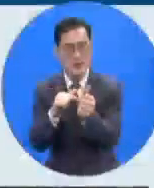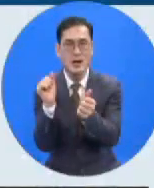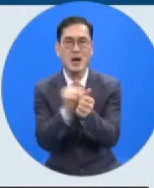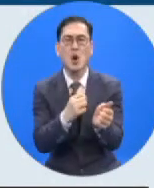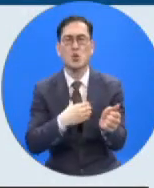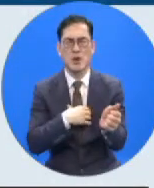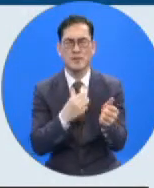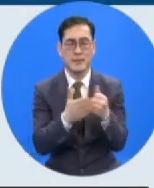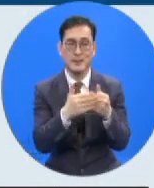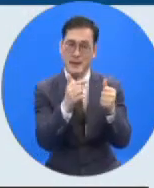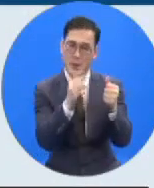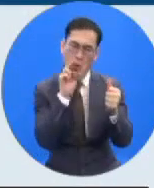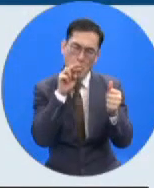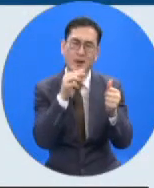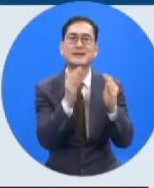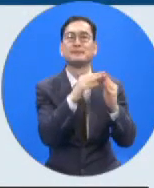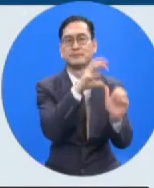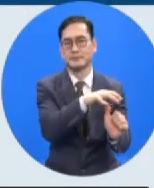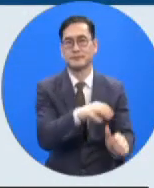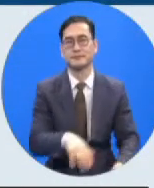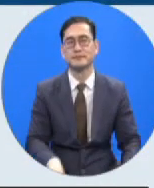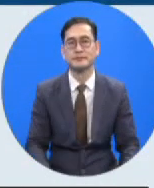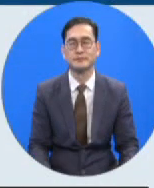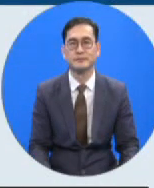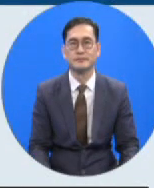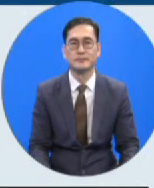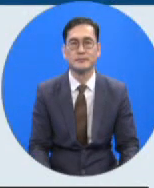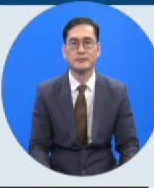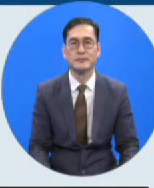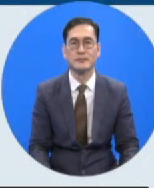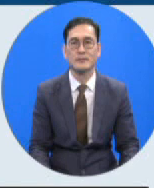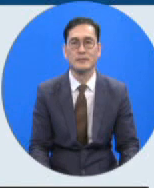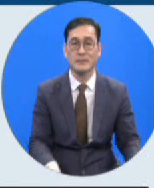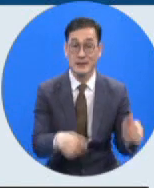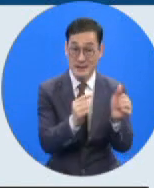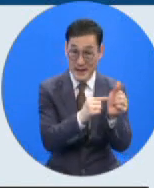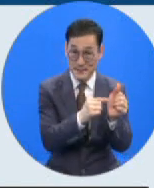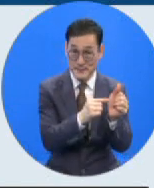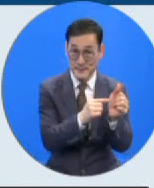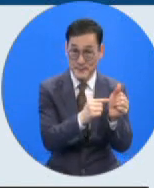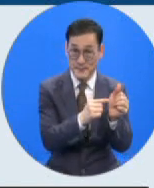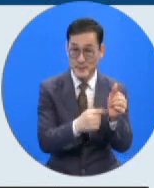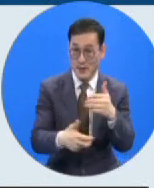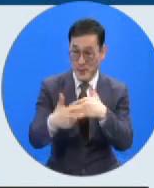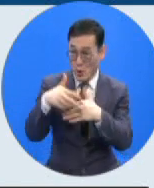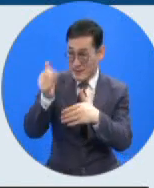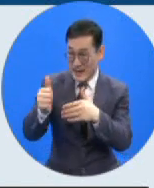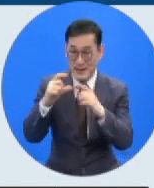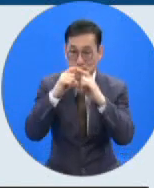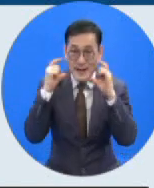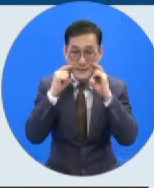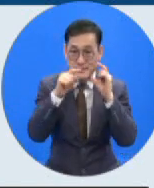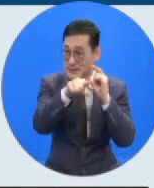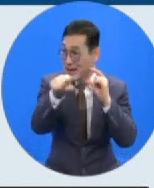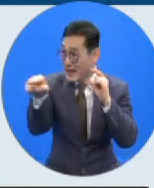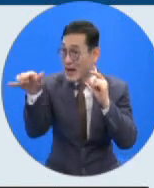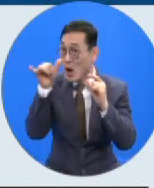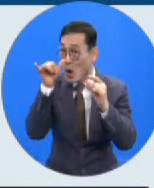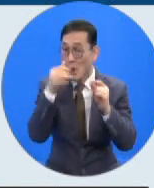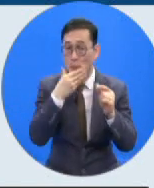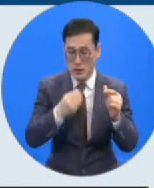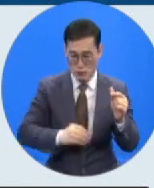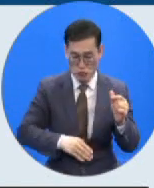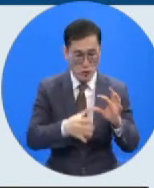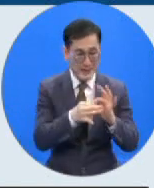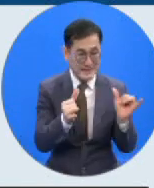5 복수의 간담회에 참석자들은 이모 원장을 비롯한 대부분 병원장 들이 마스크를 쓰고 있었지만 복지부